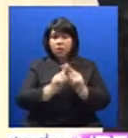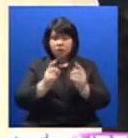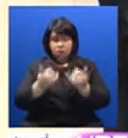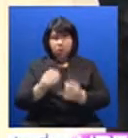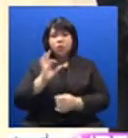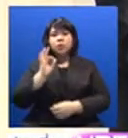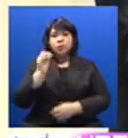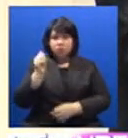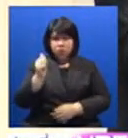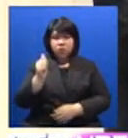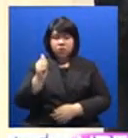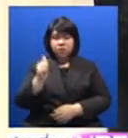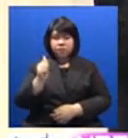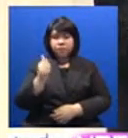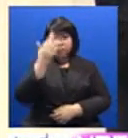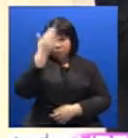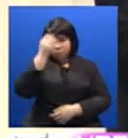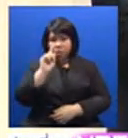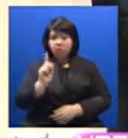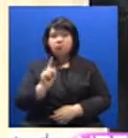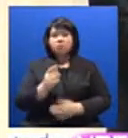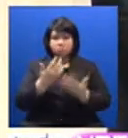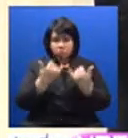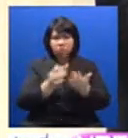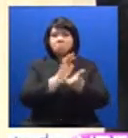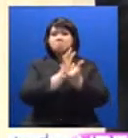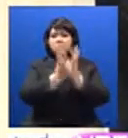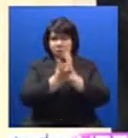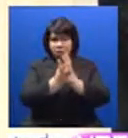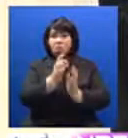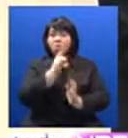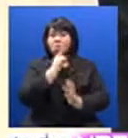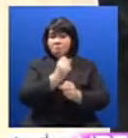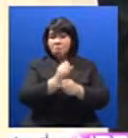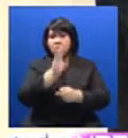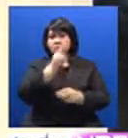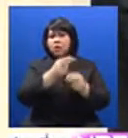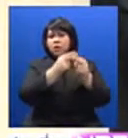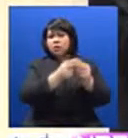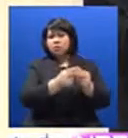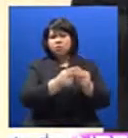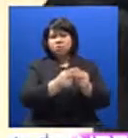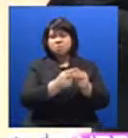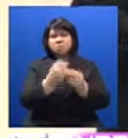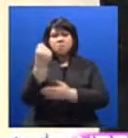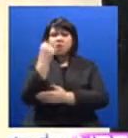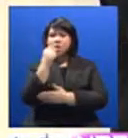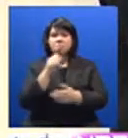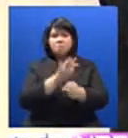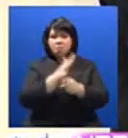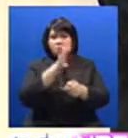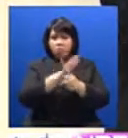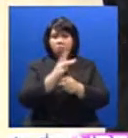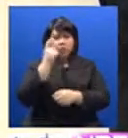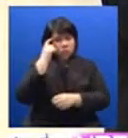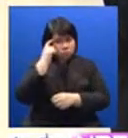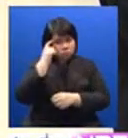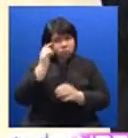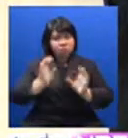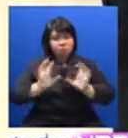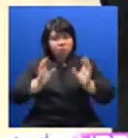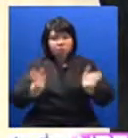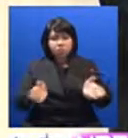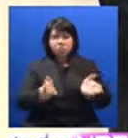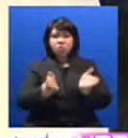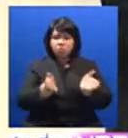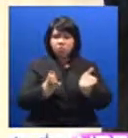ดีนะแต่เราต้องปรับเปลี่ยนแล้วถ้าเขาเดินอย่างนั้นเขาเข้มแข็งไม่เพียงพอเพราะฉะนั้นรัฐบาลจะต้องเป็นส่วนร่วมผลักดันเขาช่วยเขาสนับสนุนเข